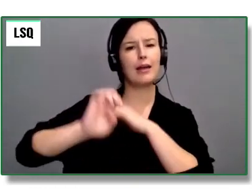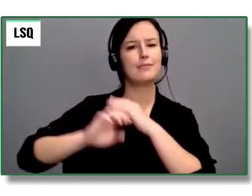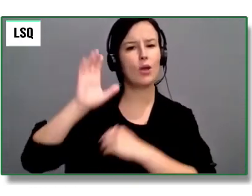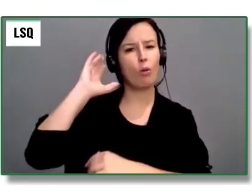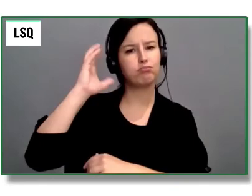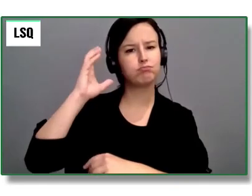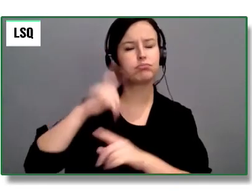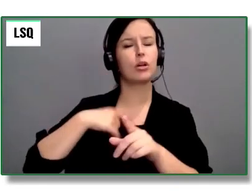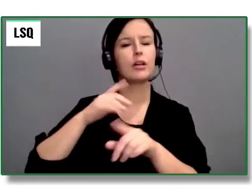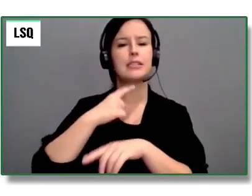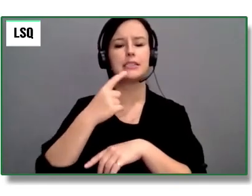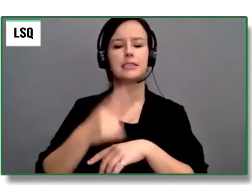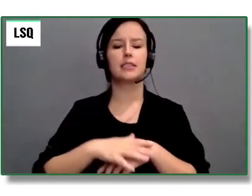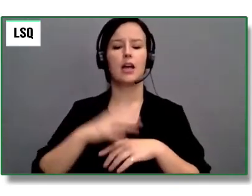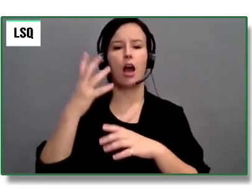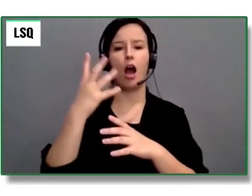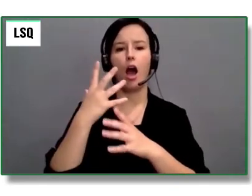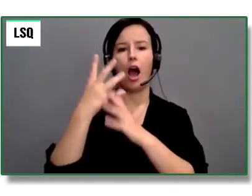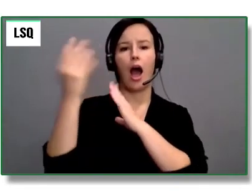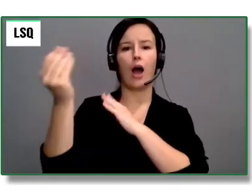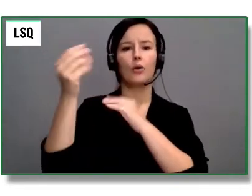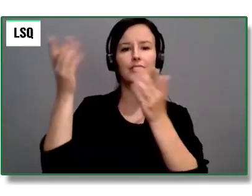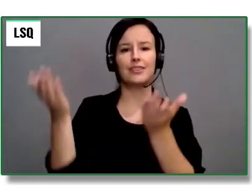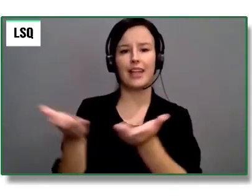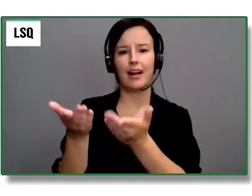Il y en a un qui s'appelle Out There qui fait ça.